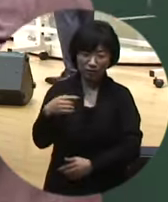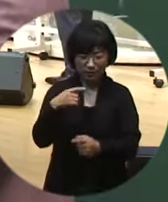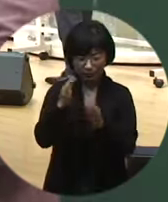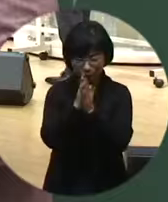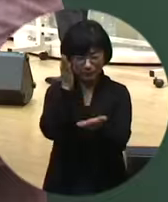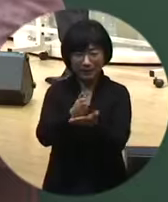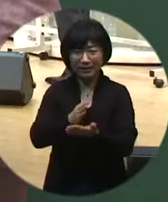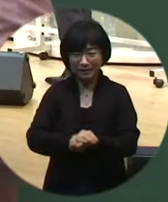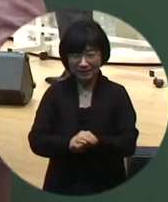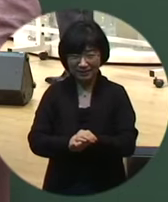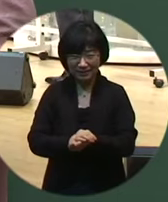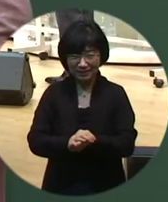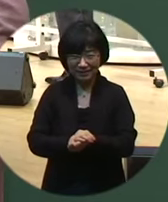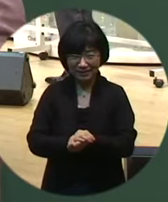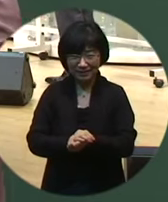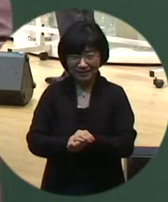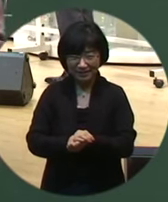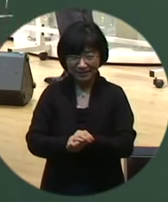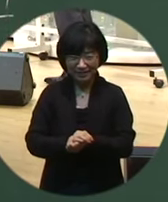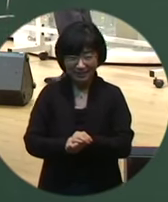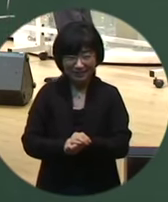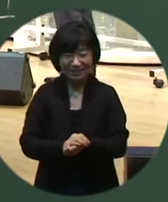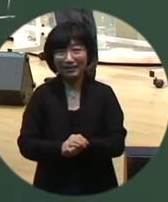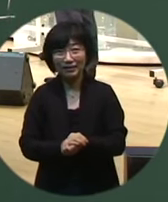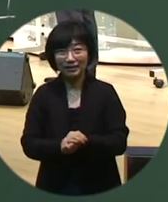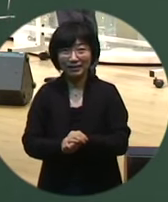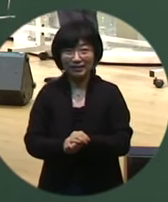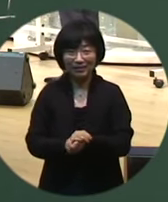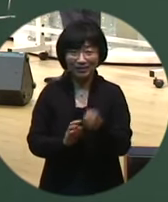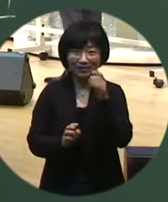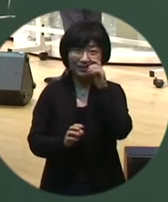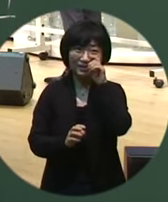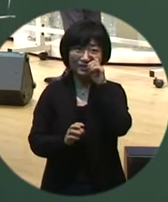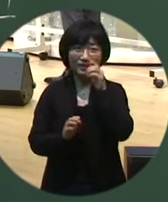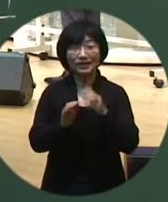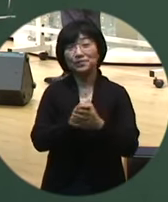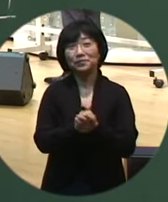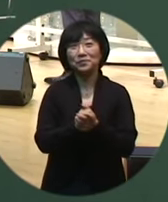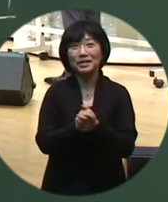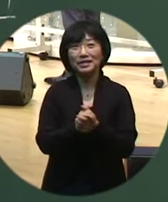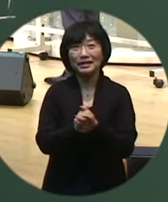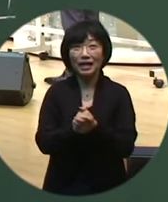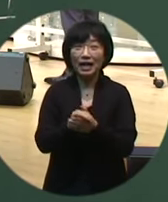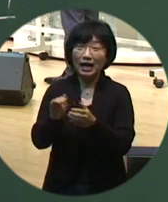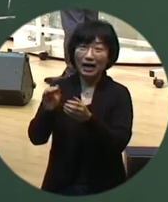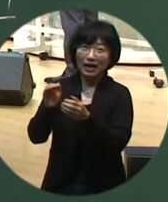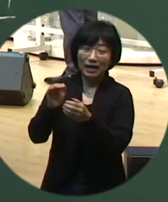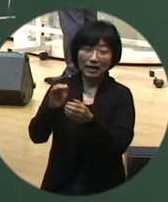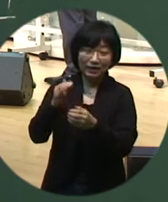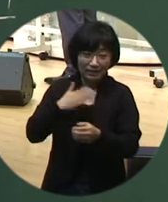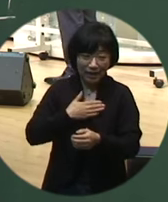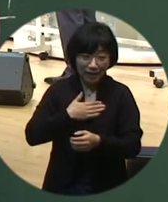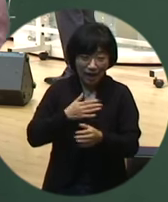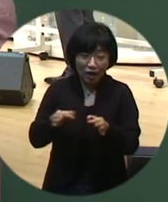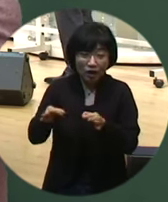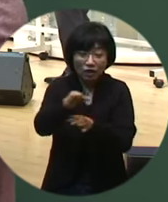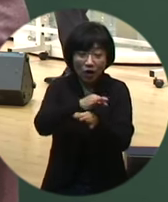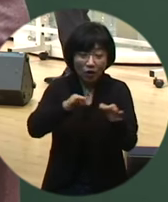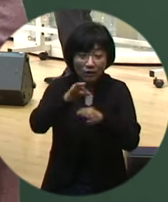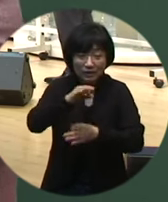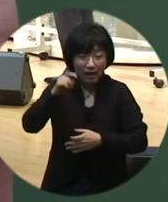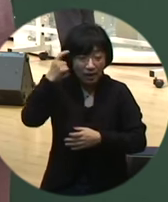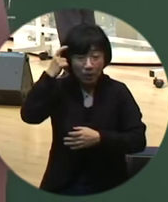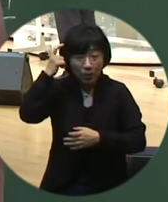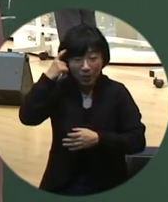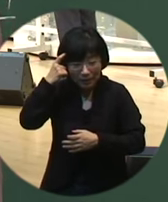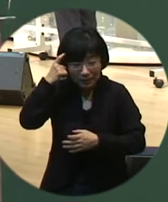경제 회복하세요. You need to restore the 돈 finances. 벌란 말이 아니요. This doesn't mean that you need to go out and make money. 경제관, 헌금관을 회복해라. You must restore